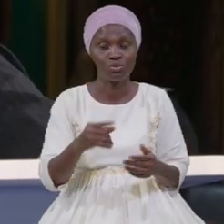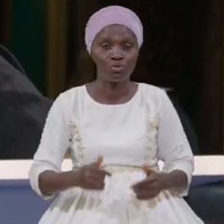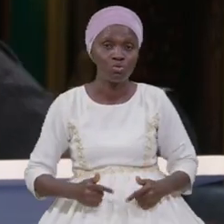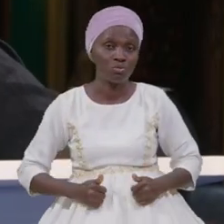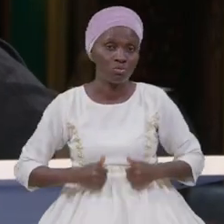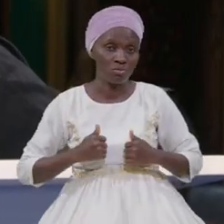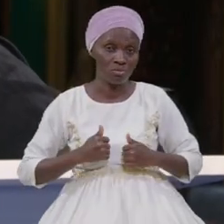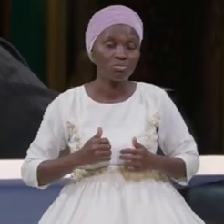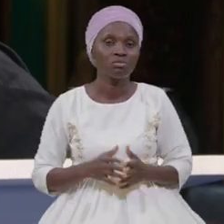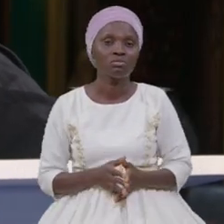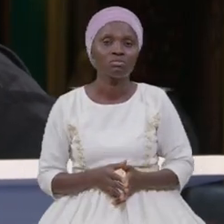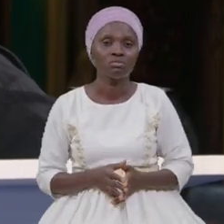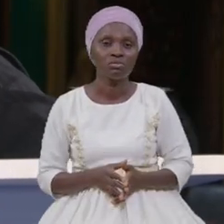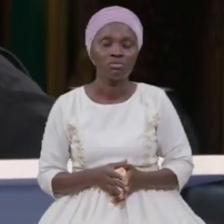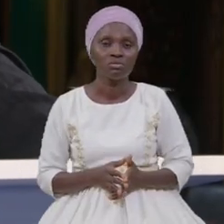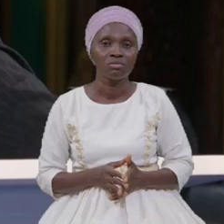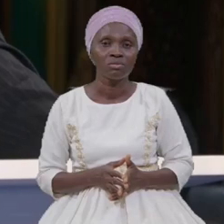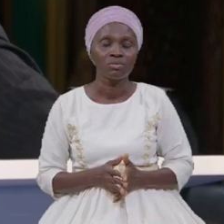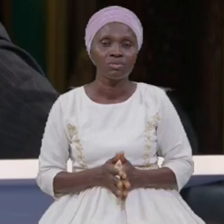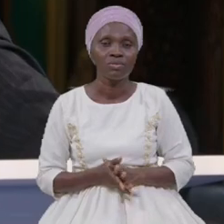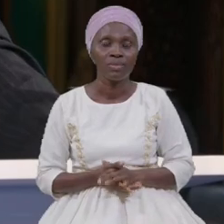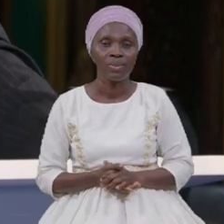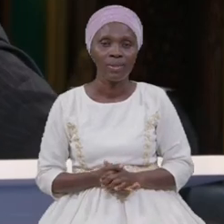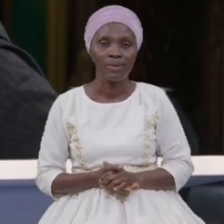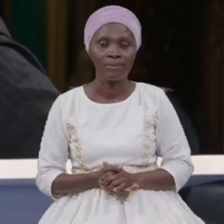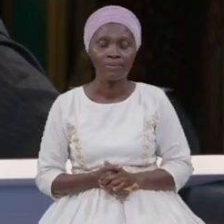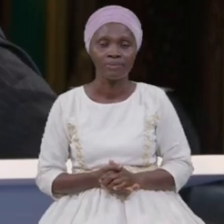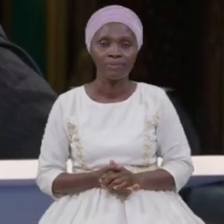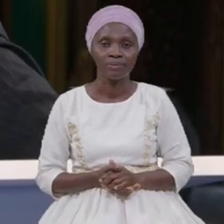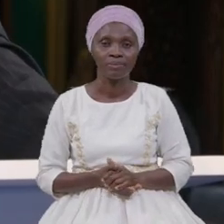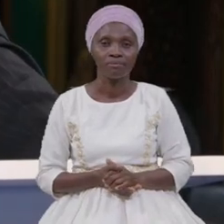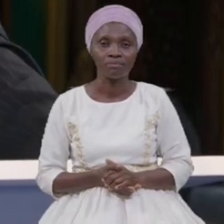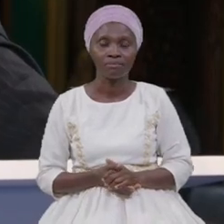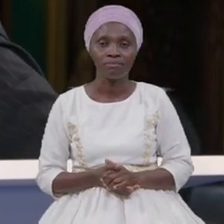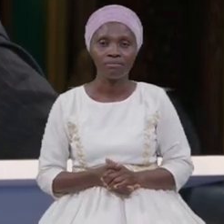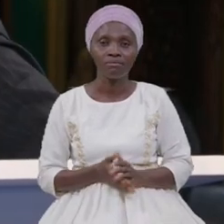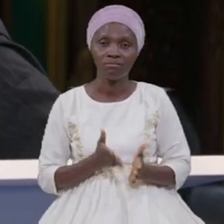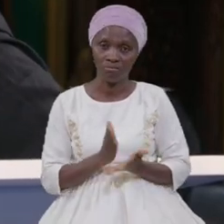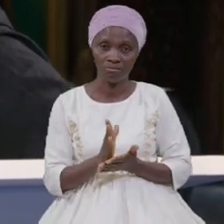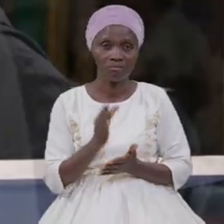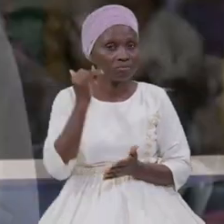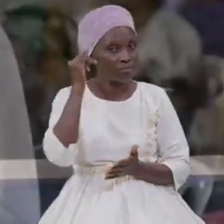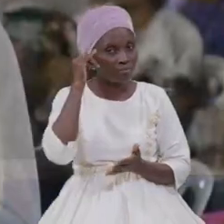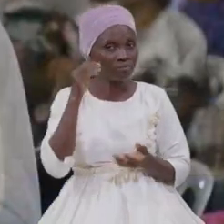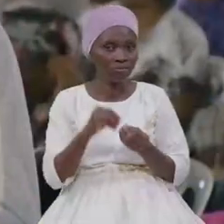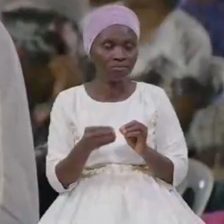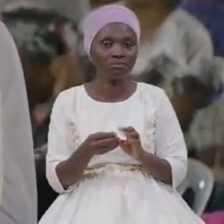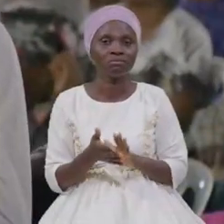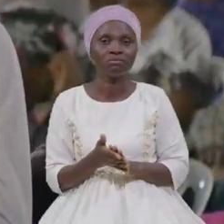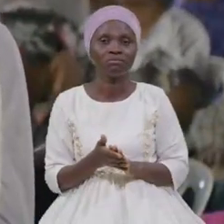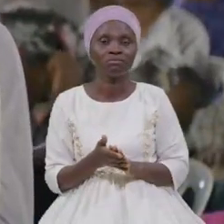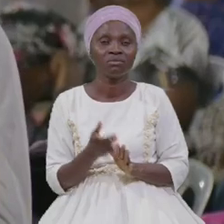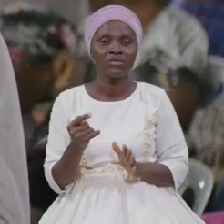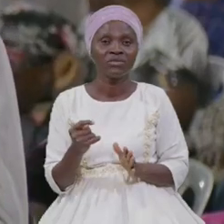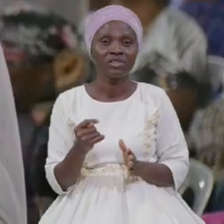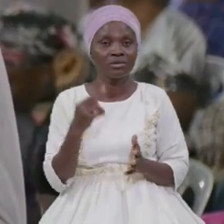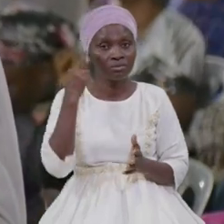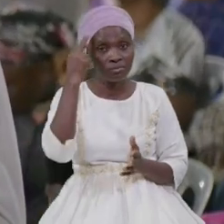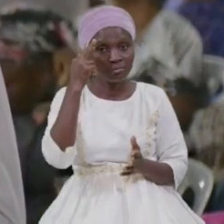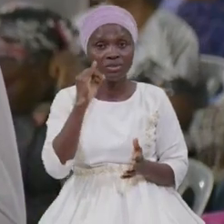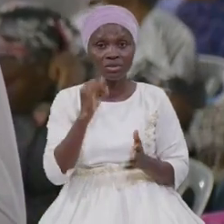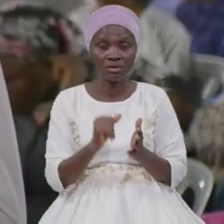donnez également ce surnom-là. Comme ça, il nous sera très facile de vous retrouver pour vous aider. L'essence de